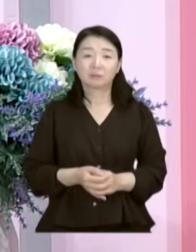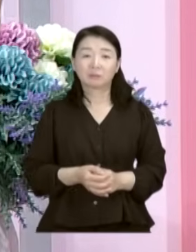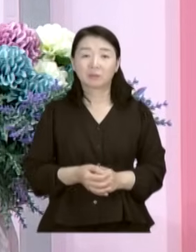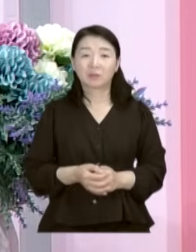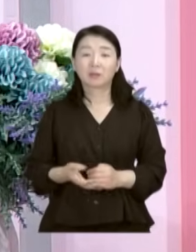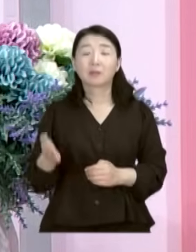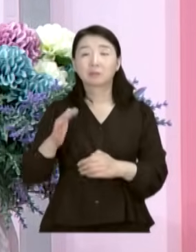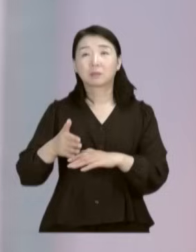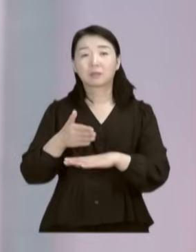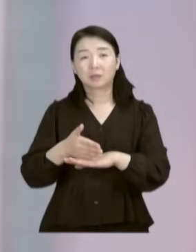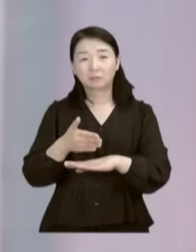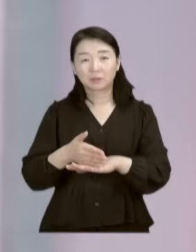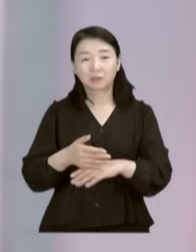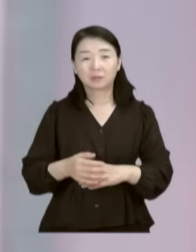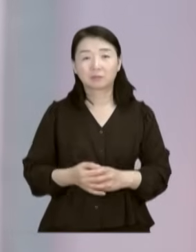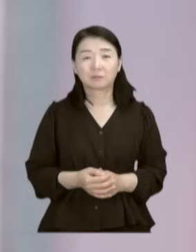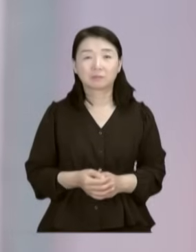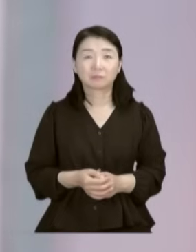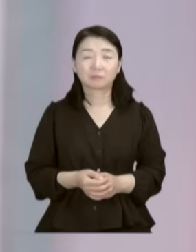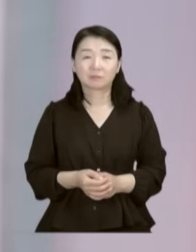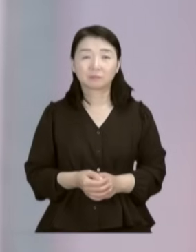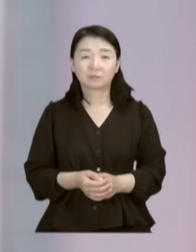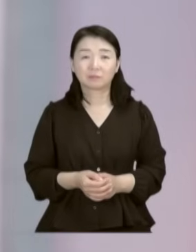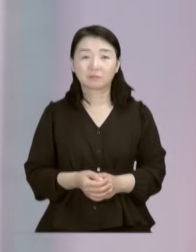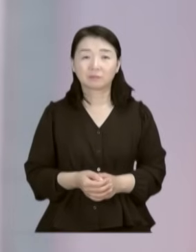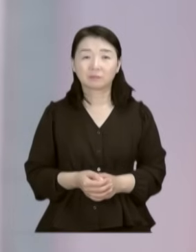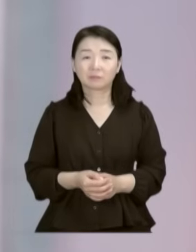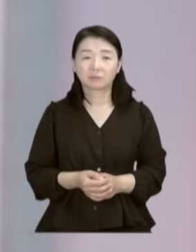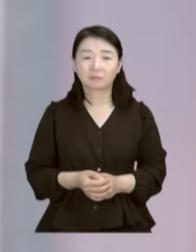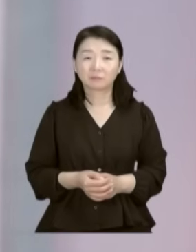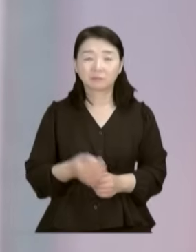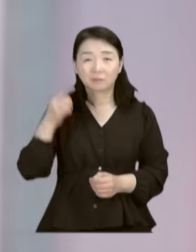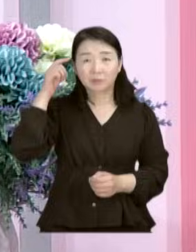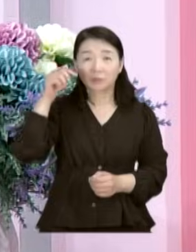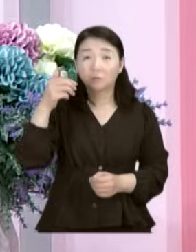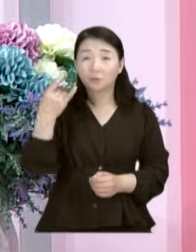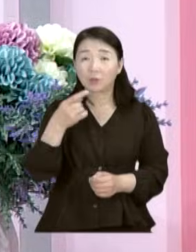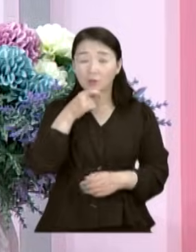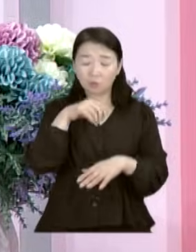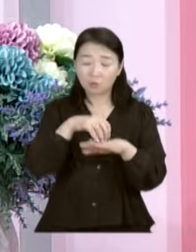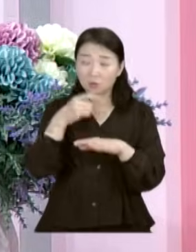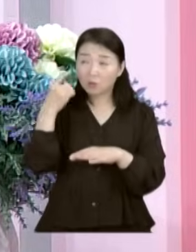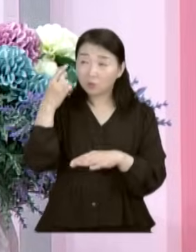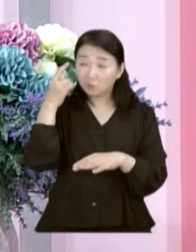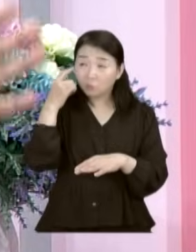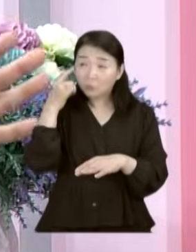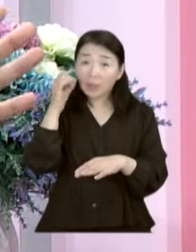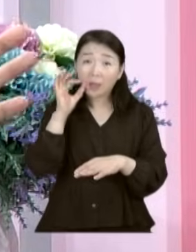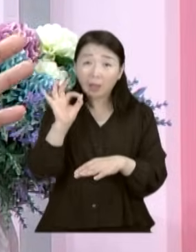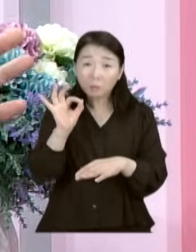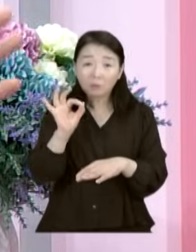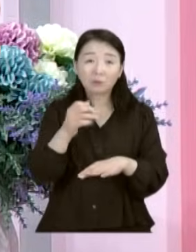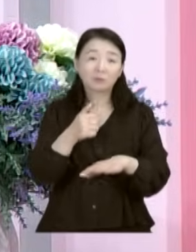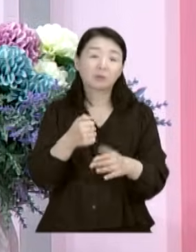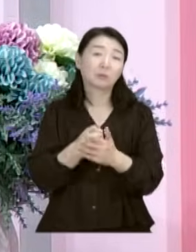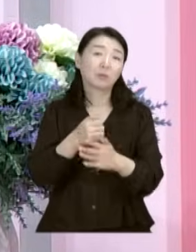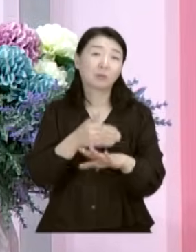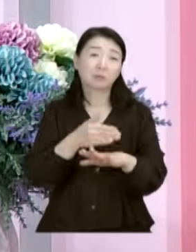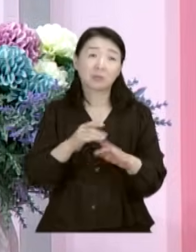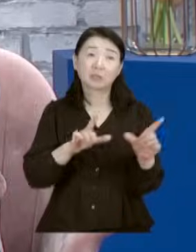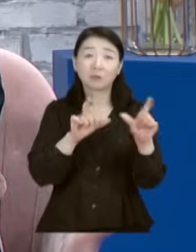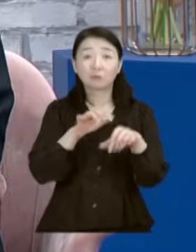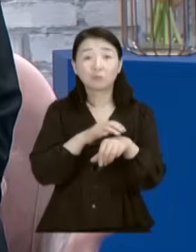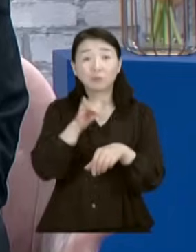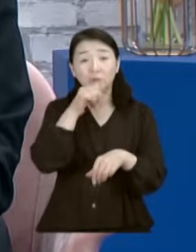너무 크지만 감사한 거예요 너무 감사해서 뇌종양이라는 거 하나도 눈에 안 보이고 이게